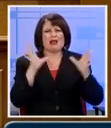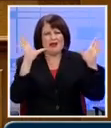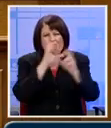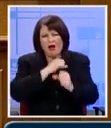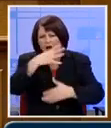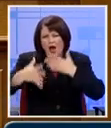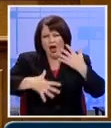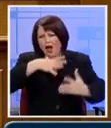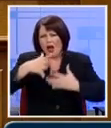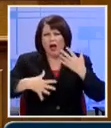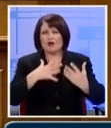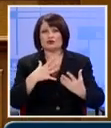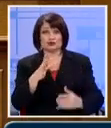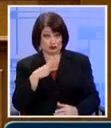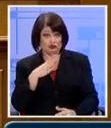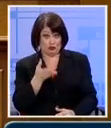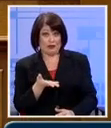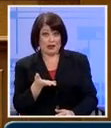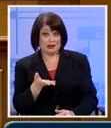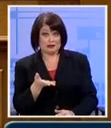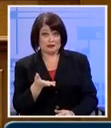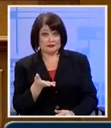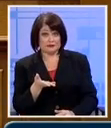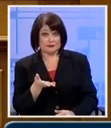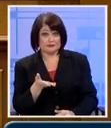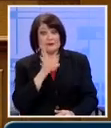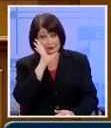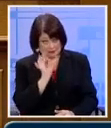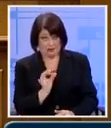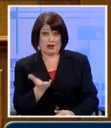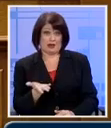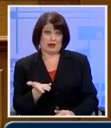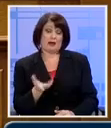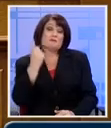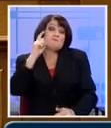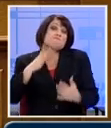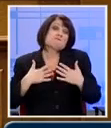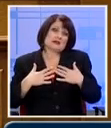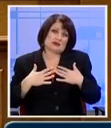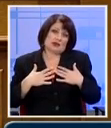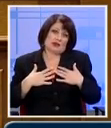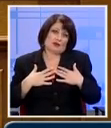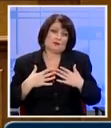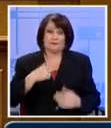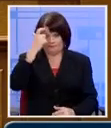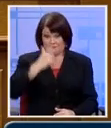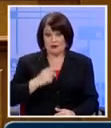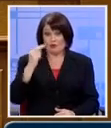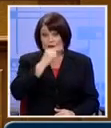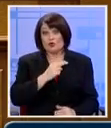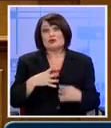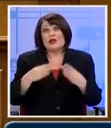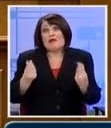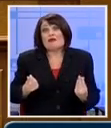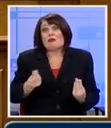χάος. Το επιθυμείτε αυτό? Πραγματικά δεν ξέρω. Ως Πρωθυπουργός εύχομαι να μην το